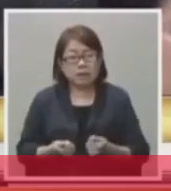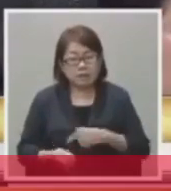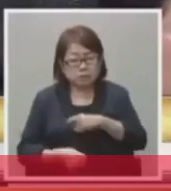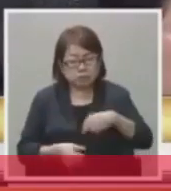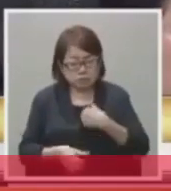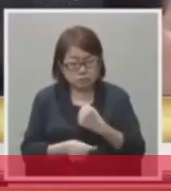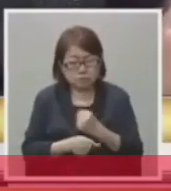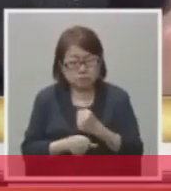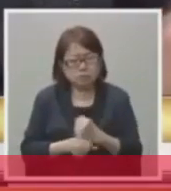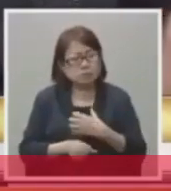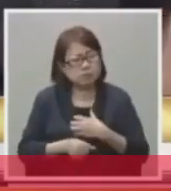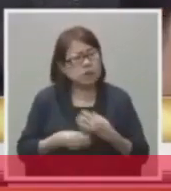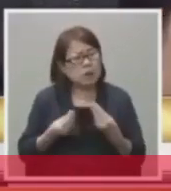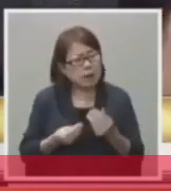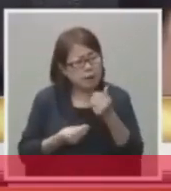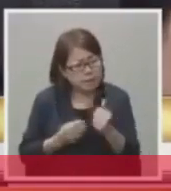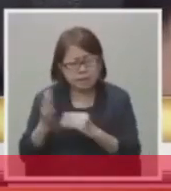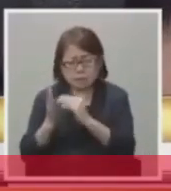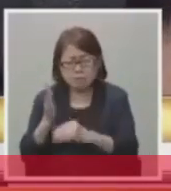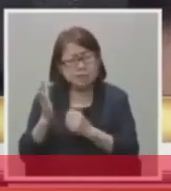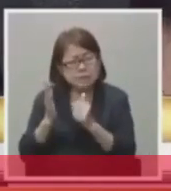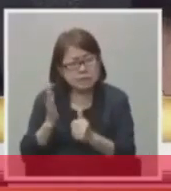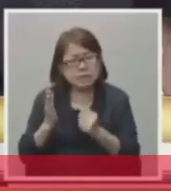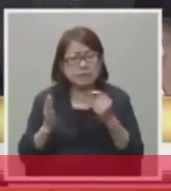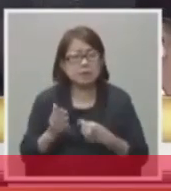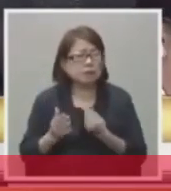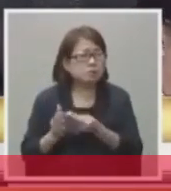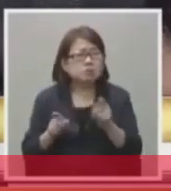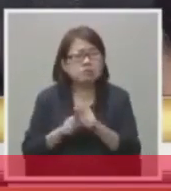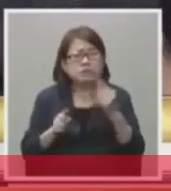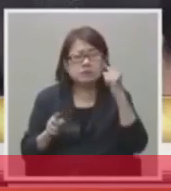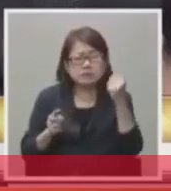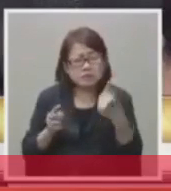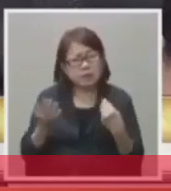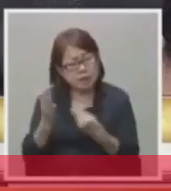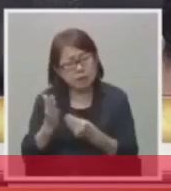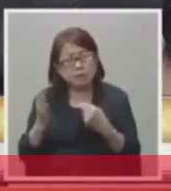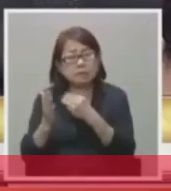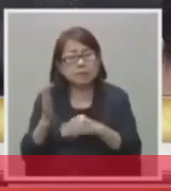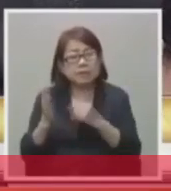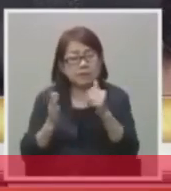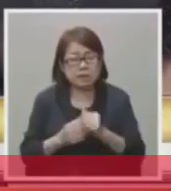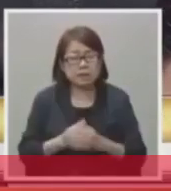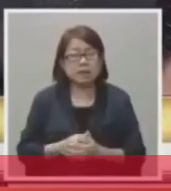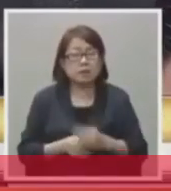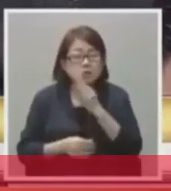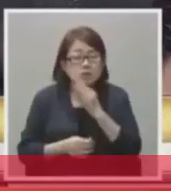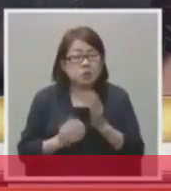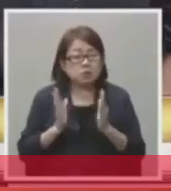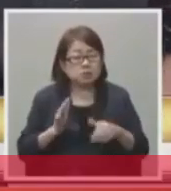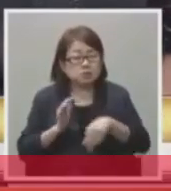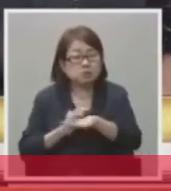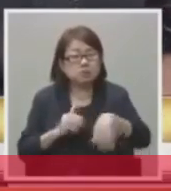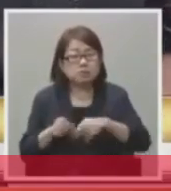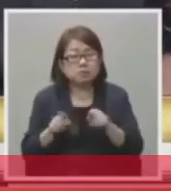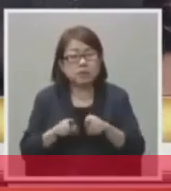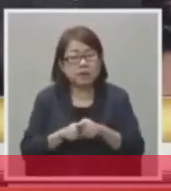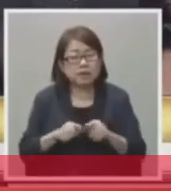เราก็ปรารถนาดีต่อบ้านเมืองทุกคนปรารถนาดีต่อบ้านเมืองถ้าทุกคนไ